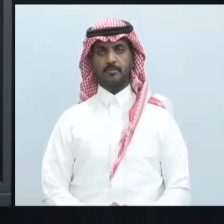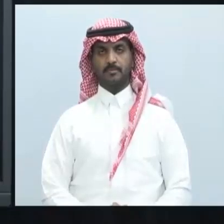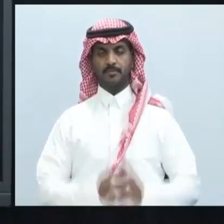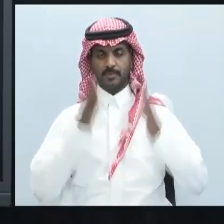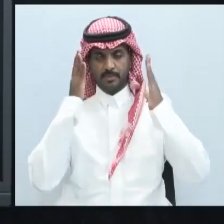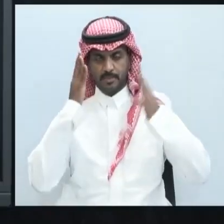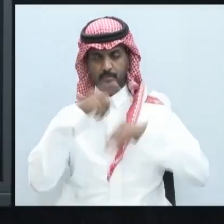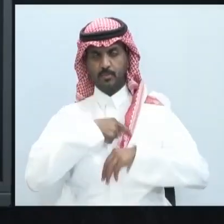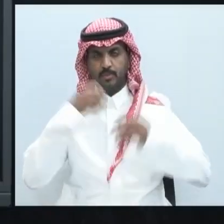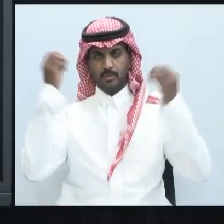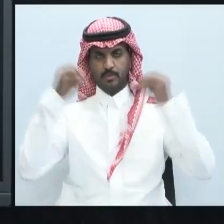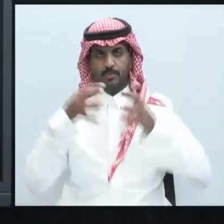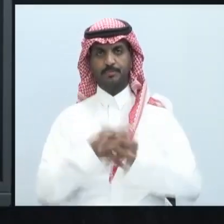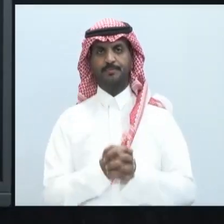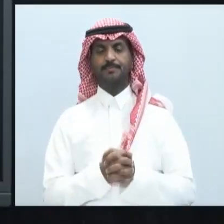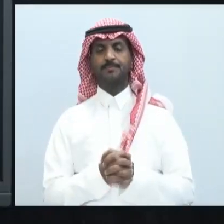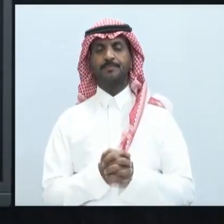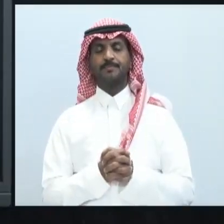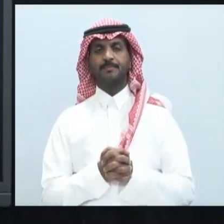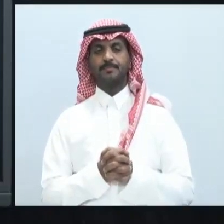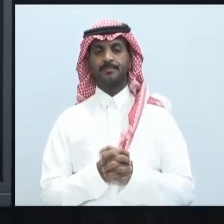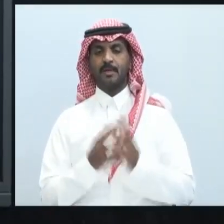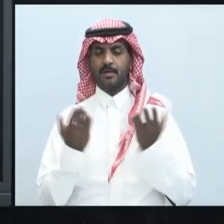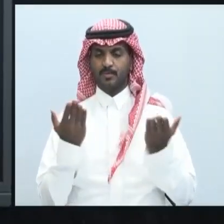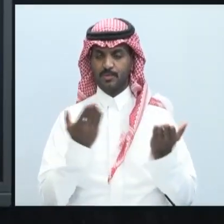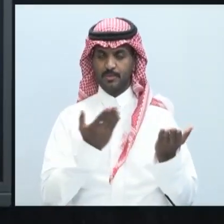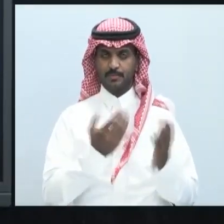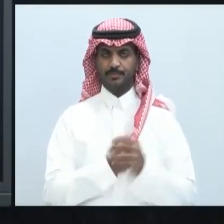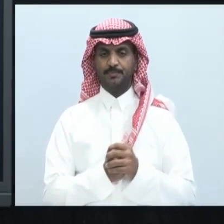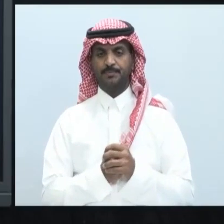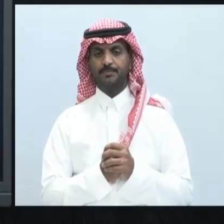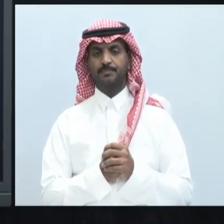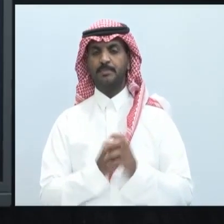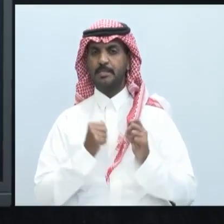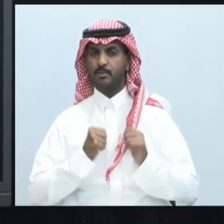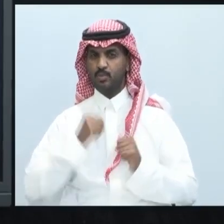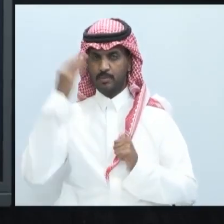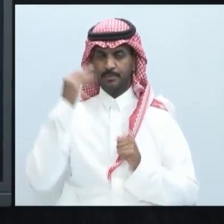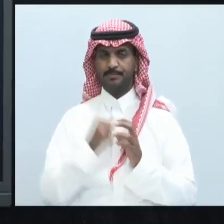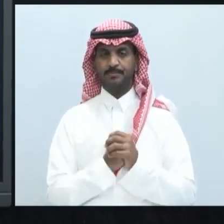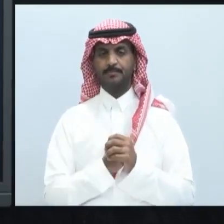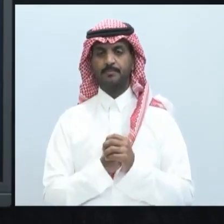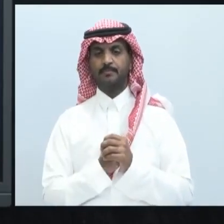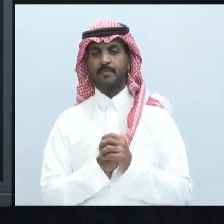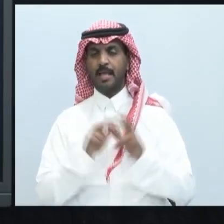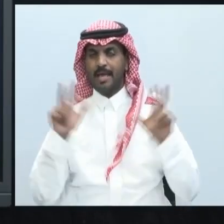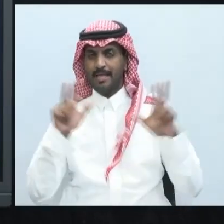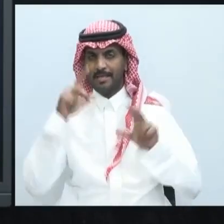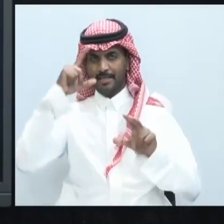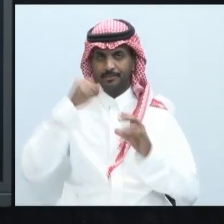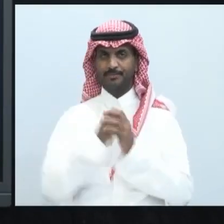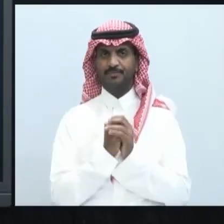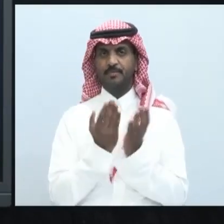السلام عليكم ورحمه الله وبركاته اهلا وسهلا بكم اعزائنا الطلاب والطالبات على قناه عين